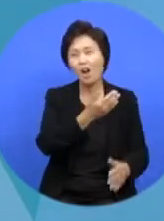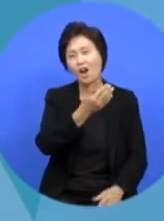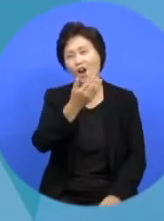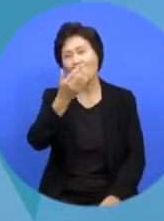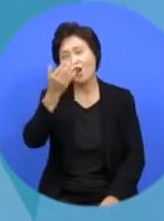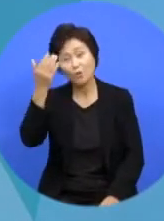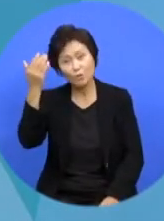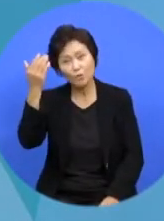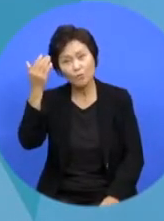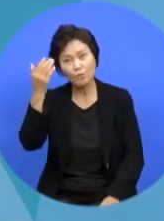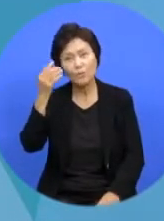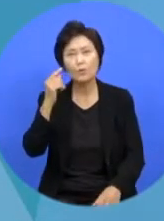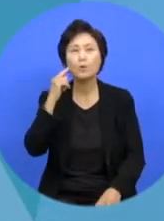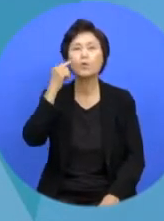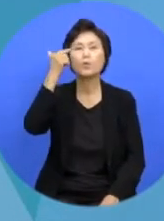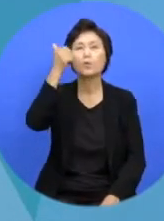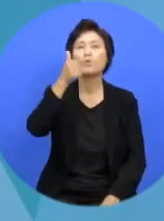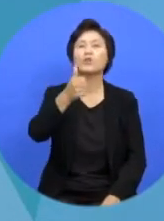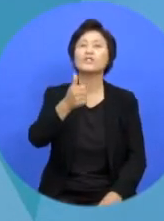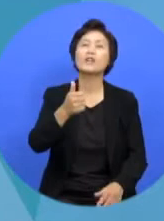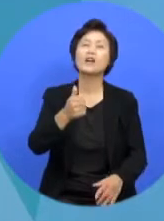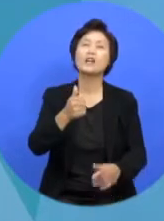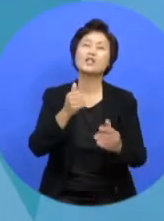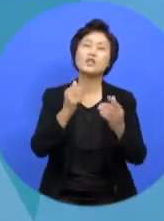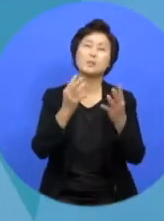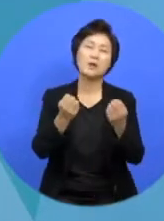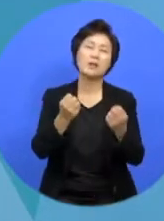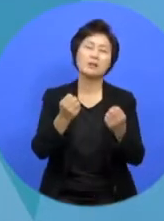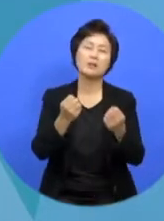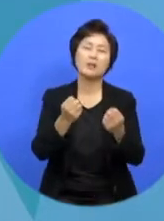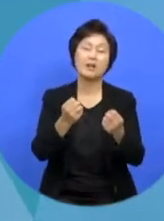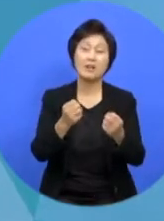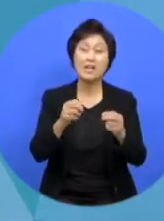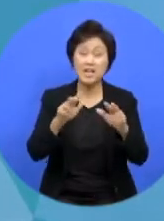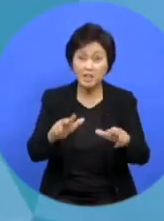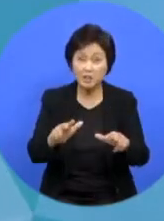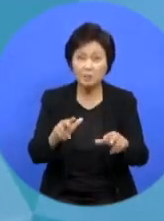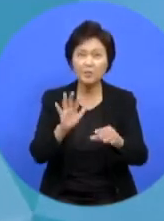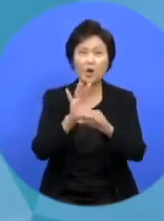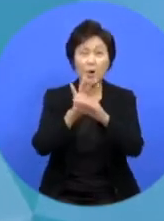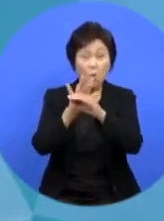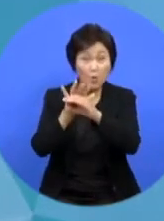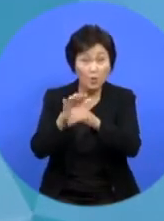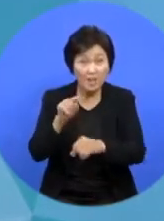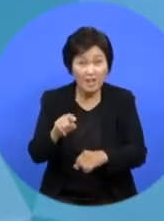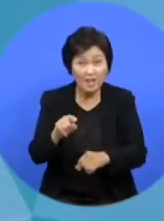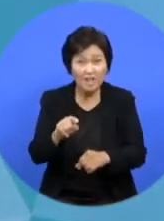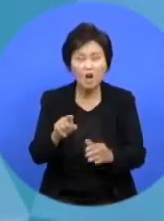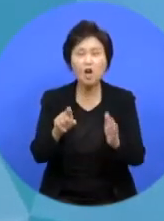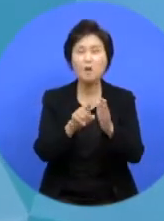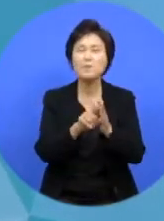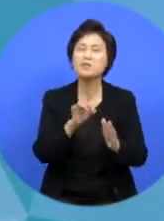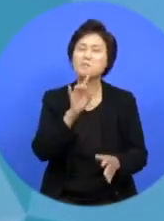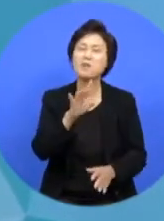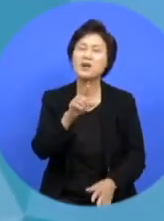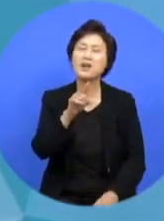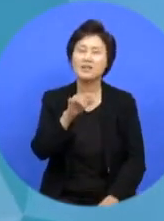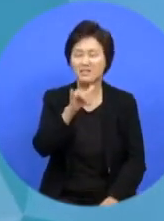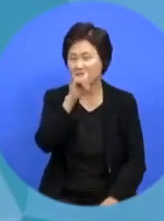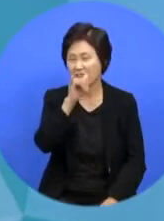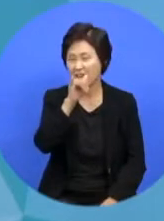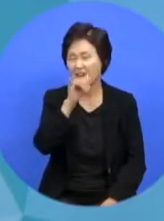믿음만 가지고 하시려고 하거든요. 그런데 이제 예, 지금 같이 코로나도 믿음만 가지고 되는 게 아니라 우리가 예방도 해야 되는 네, 것과 그렇죠. 똑같이